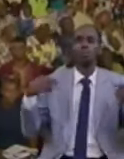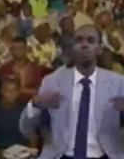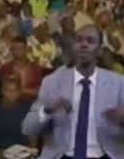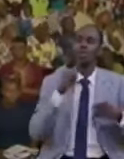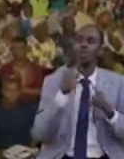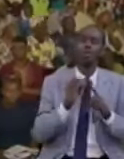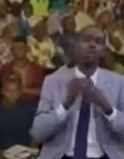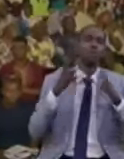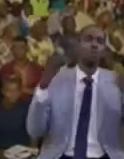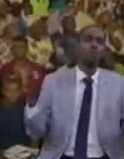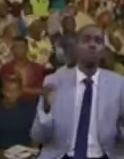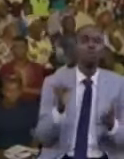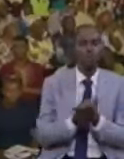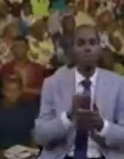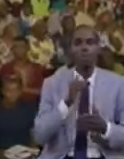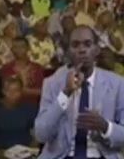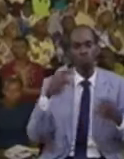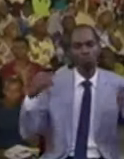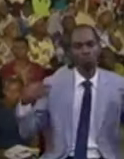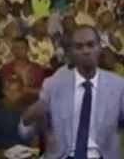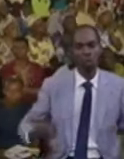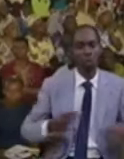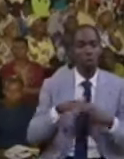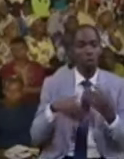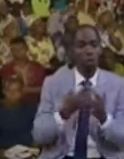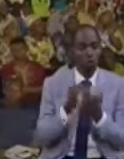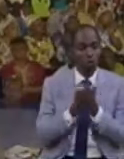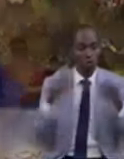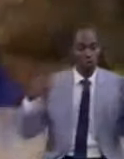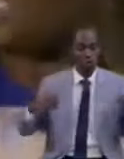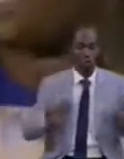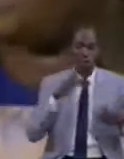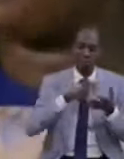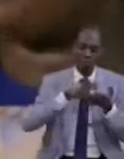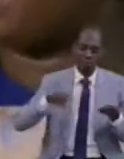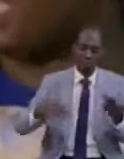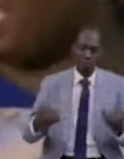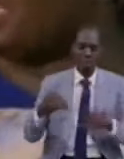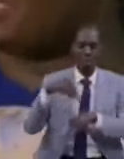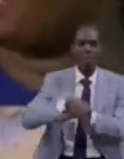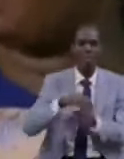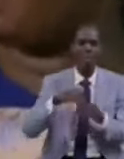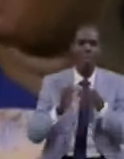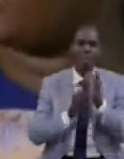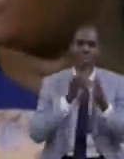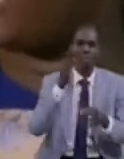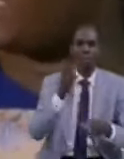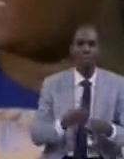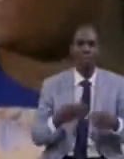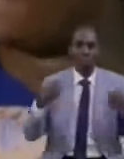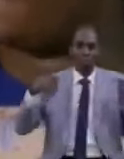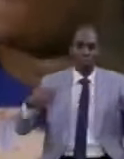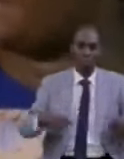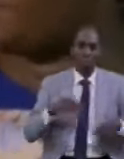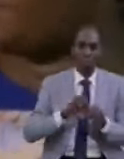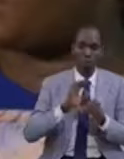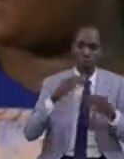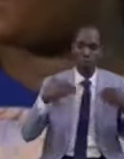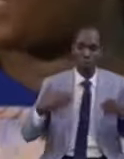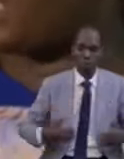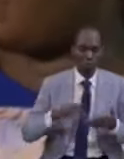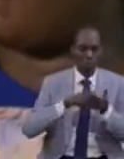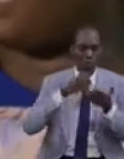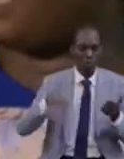affliction et tout les afflictions sont ôtées ce soir au nom de Jésus afflition dans le corps au nom de